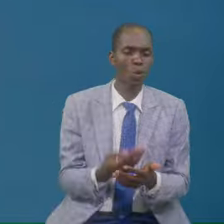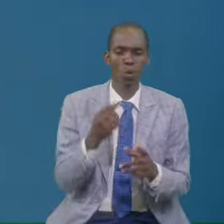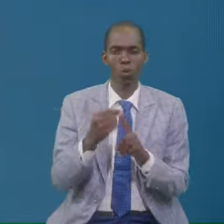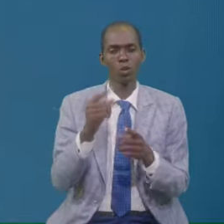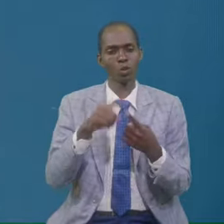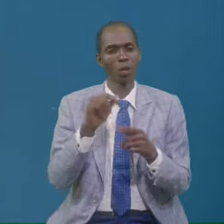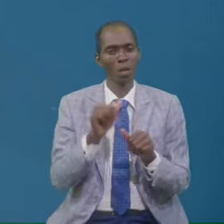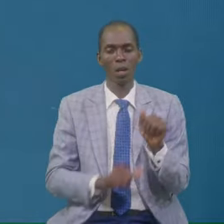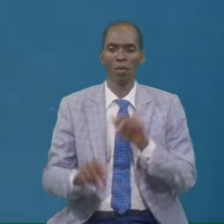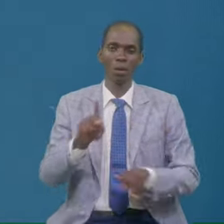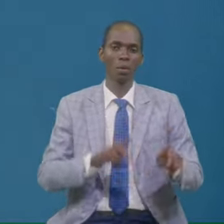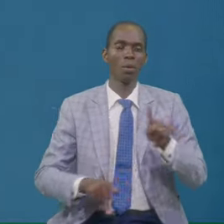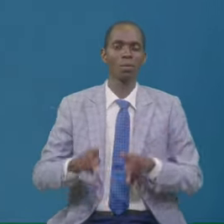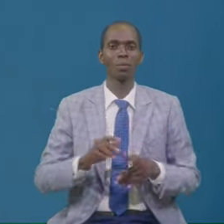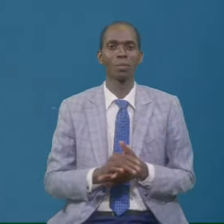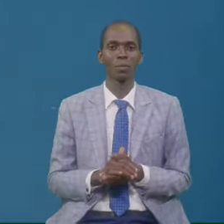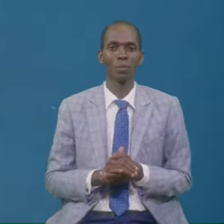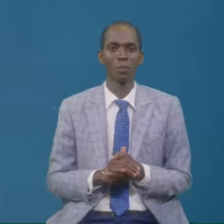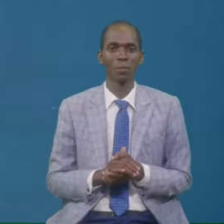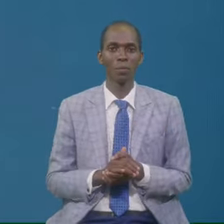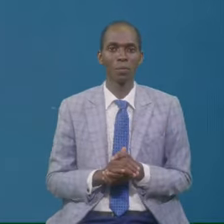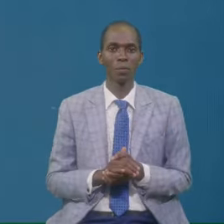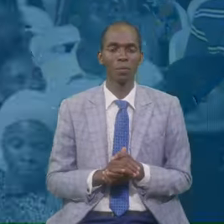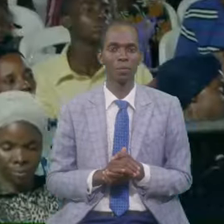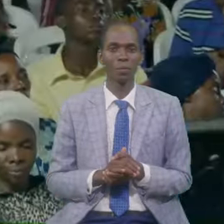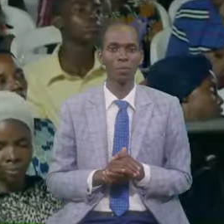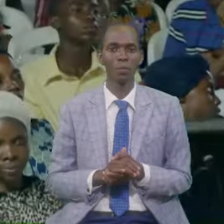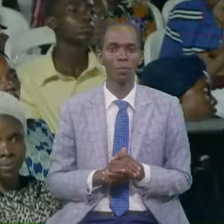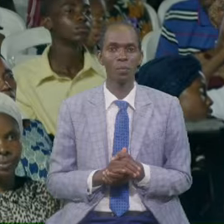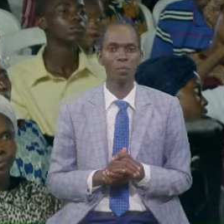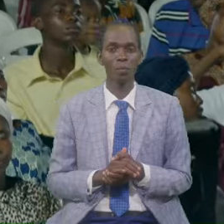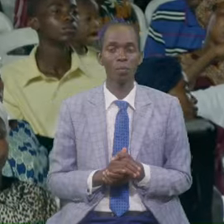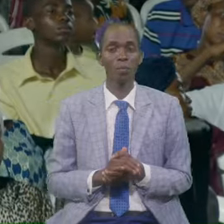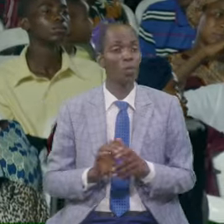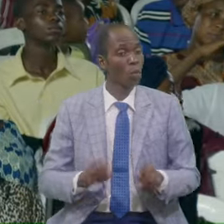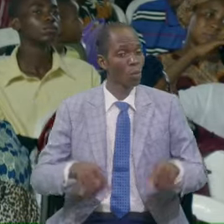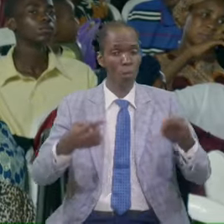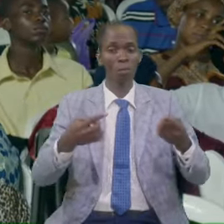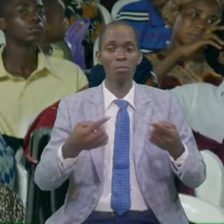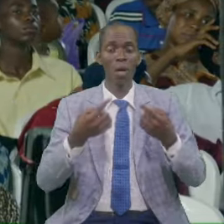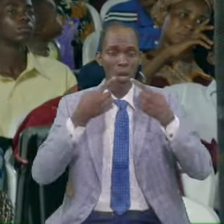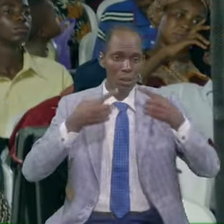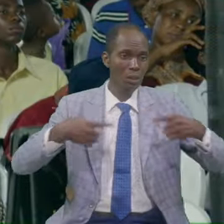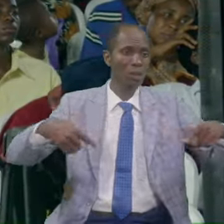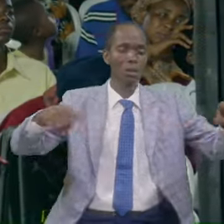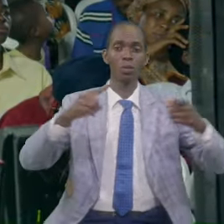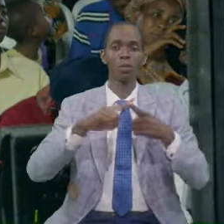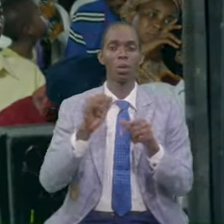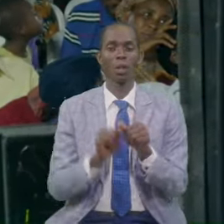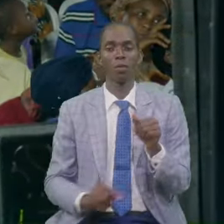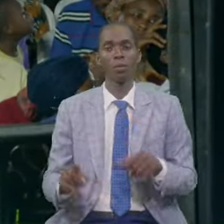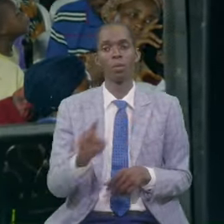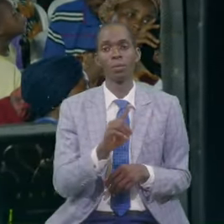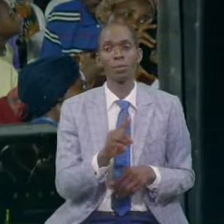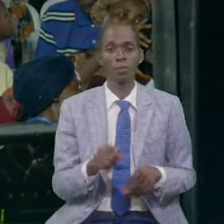సృష్టికి ఆనందమయమైన ఈ సువర్తమానాన్ని బోధించండి. Go tell everyone. వెళ్ళండి, అందరికి చెప్పండి. As I have saved